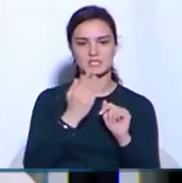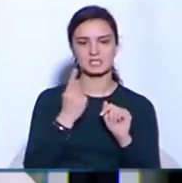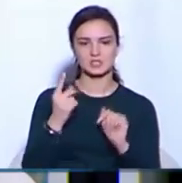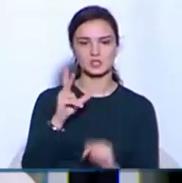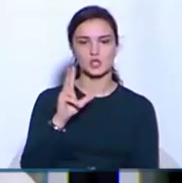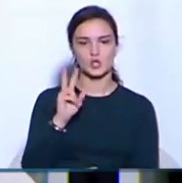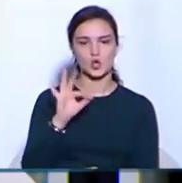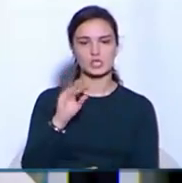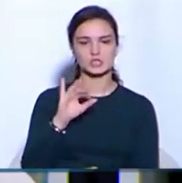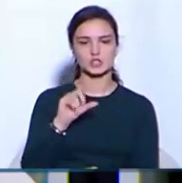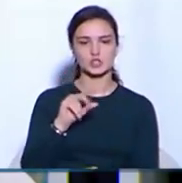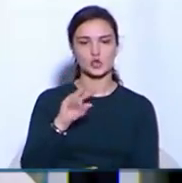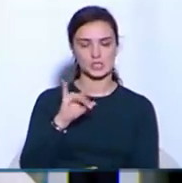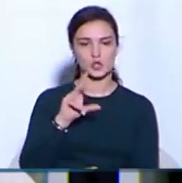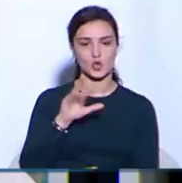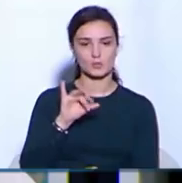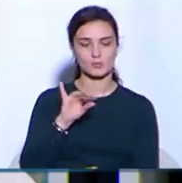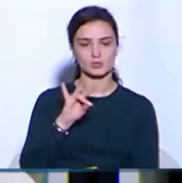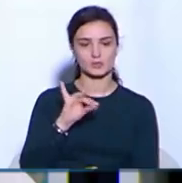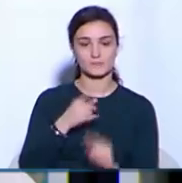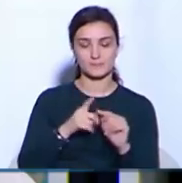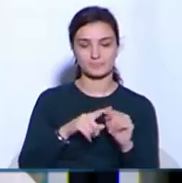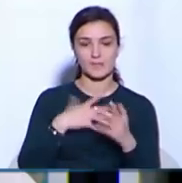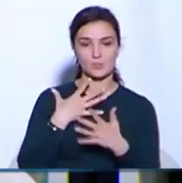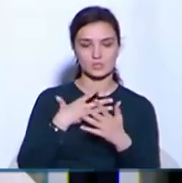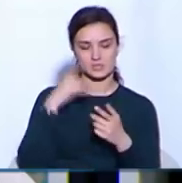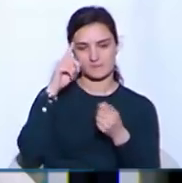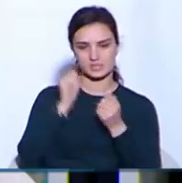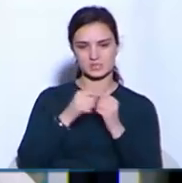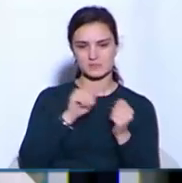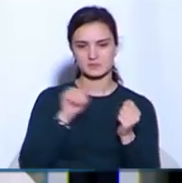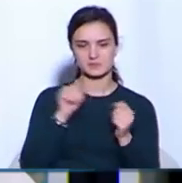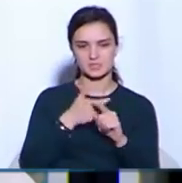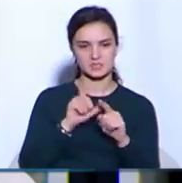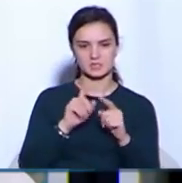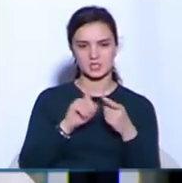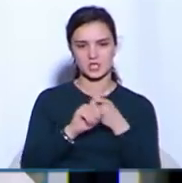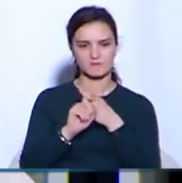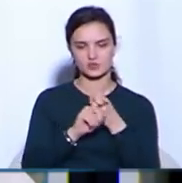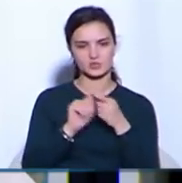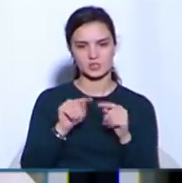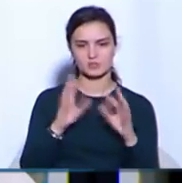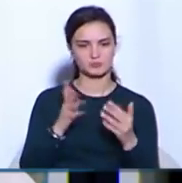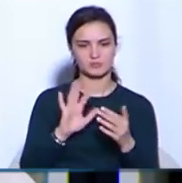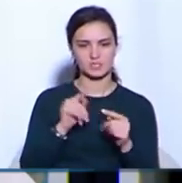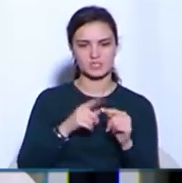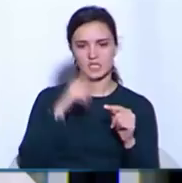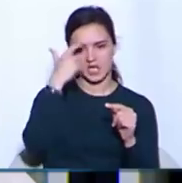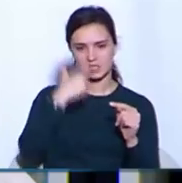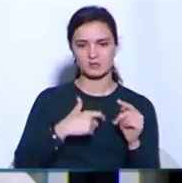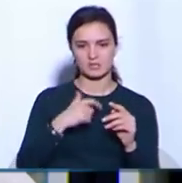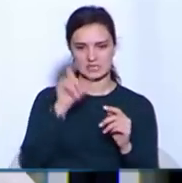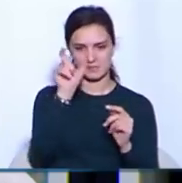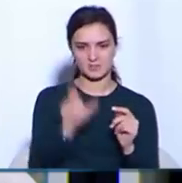ჰორმონზე, კორტიზოლზე. და ზოგადად ის, რომ ემოციები და მეხსიერება ერთმანეთთან ძალიან გადაჯაჭული, ეს არ არის შემთხვევით, ისინი ანატომიურადაც